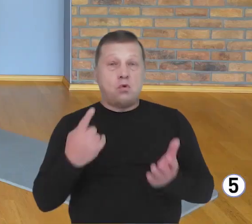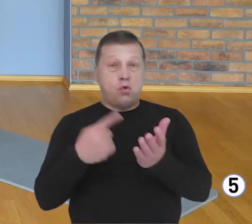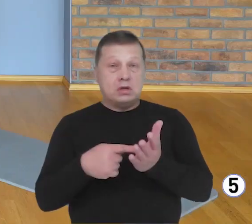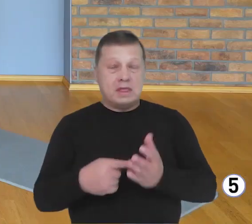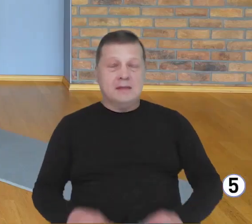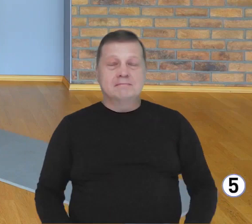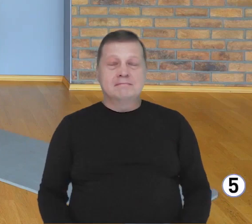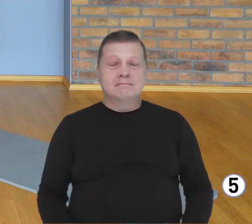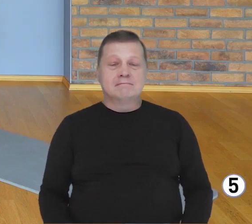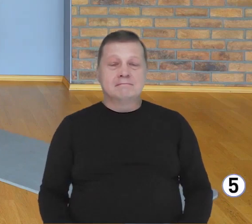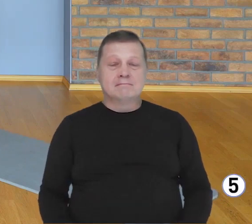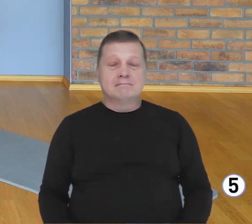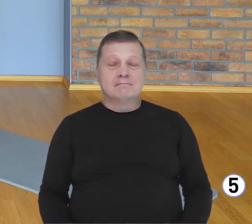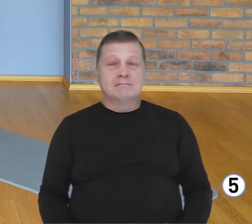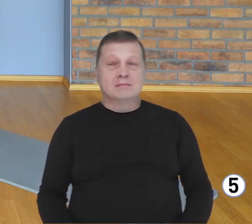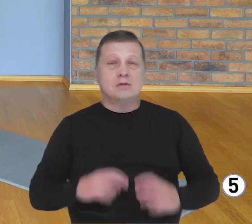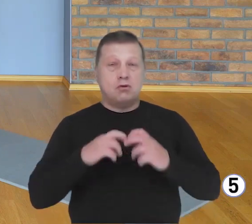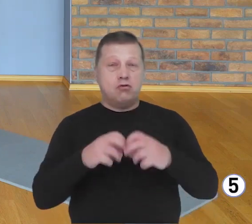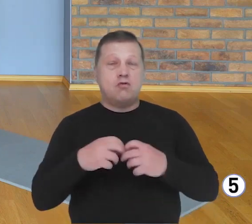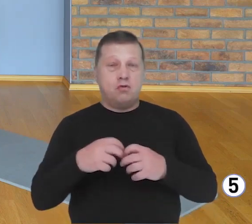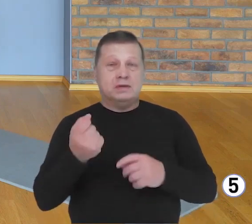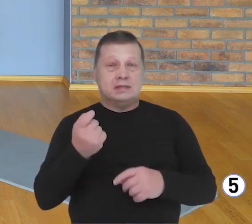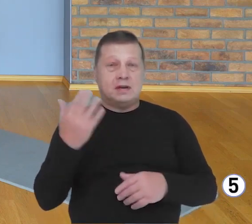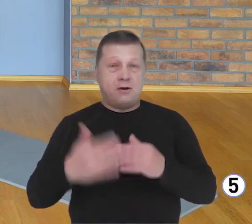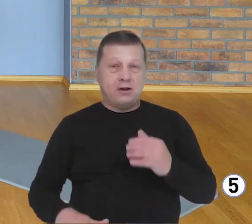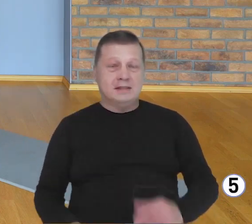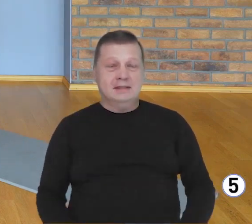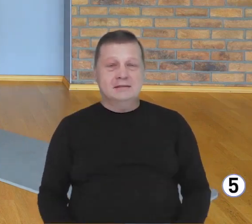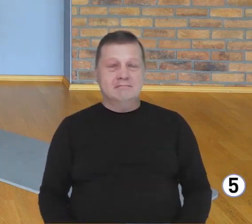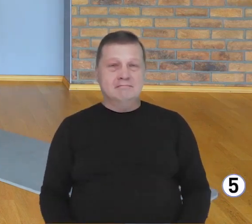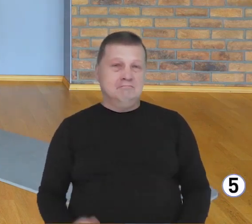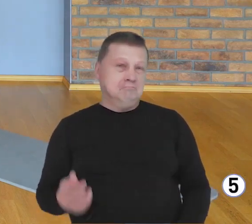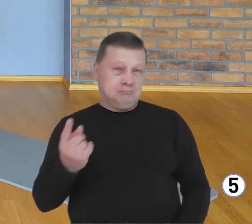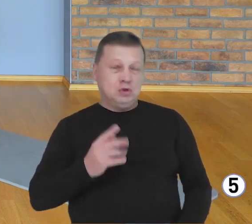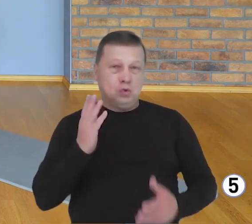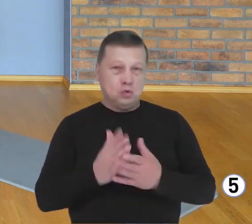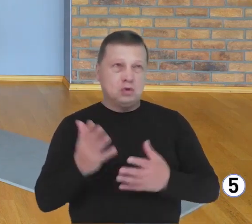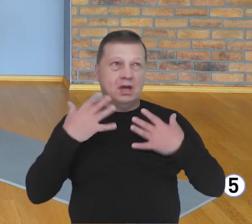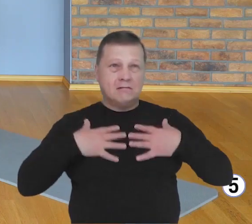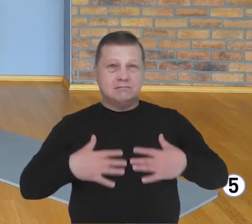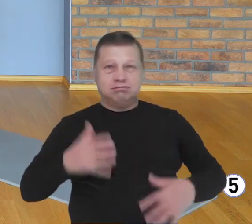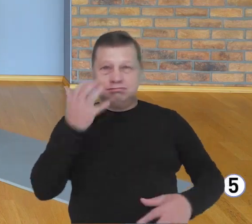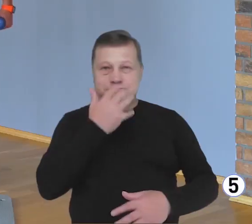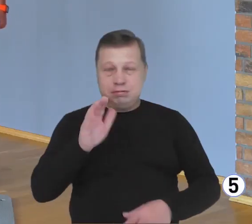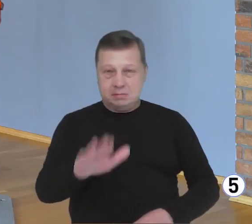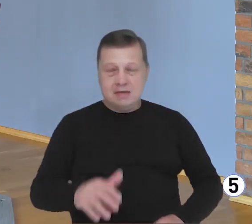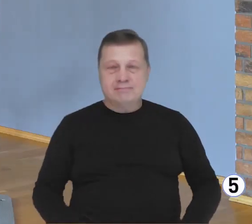To już jest ostatnia sekwencja podczas tej rozgrzewki. Myślę, że jesteście dobrze